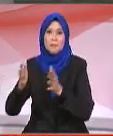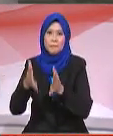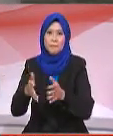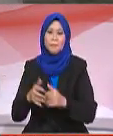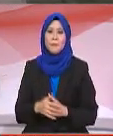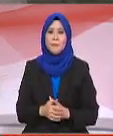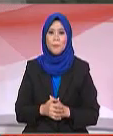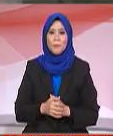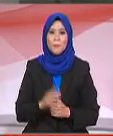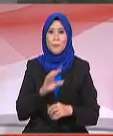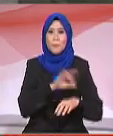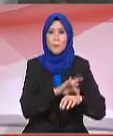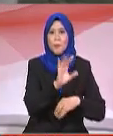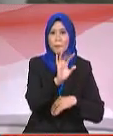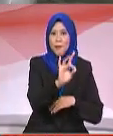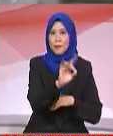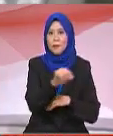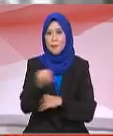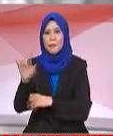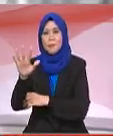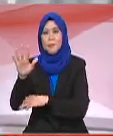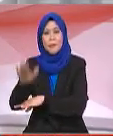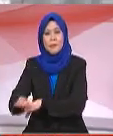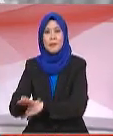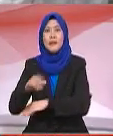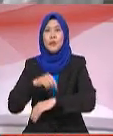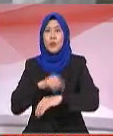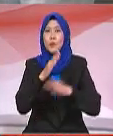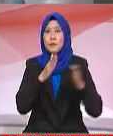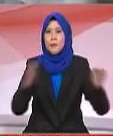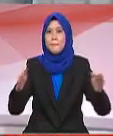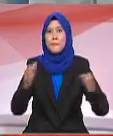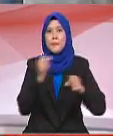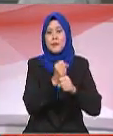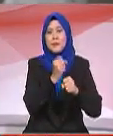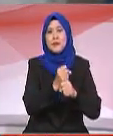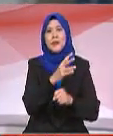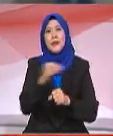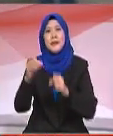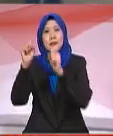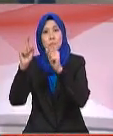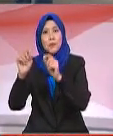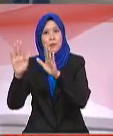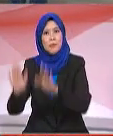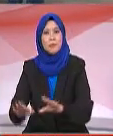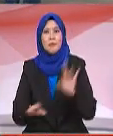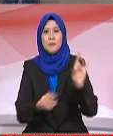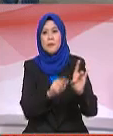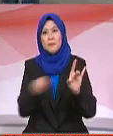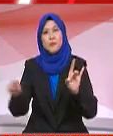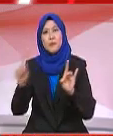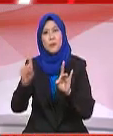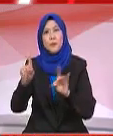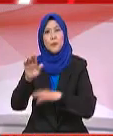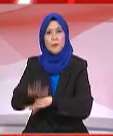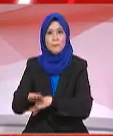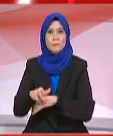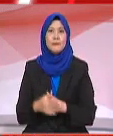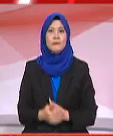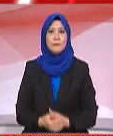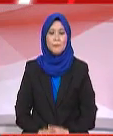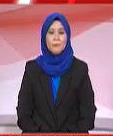bermula 8 pagi hingga 5 petang waktu bekerja manakala 6 pagi hingga 1 tengah hari pada hujung minggu dan cuti umum.